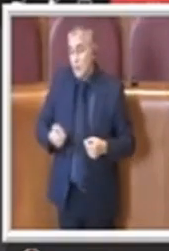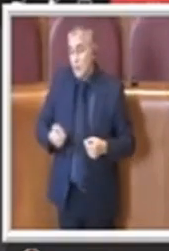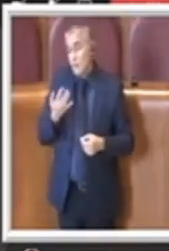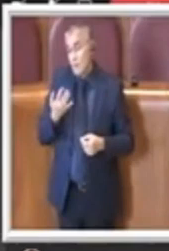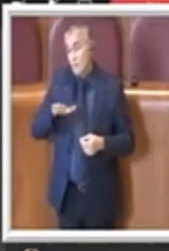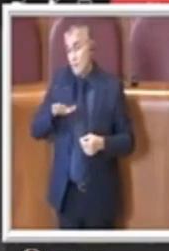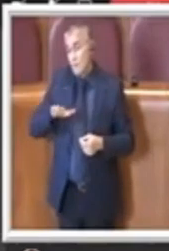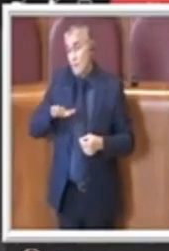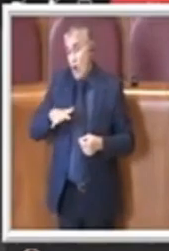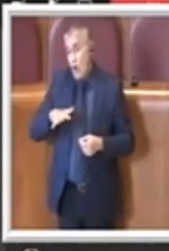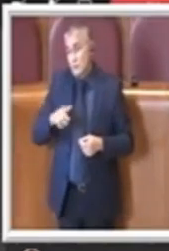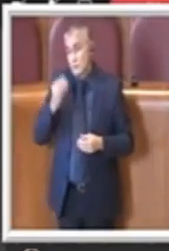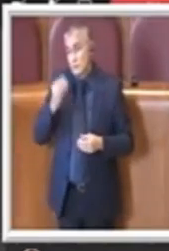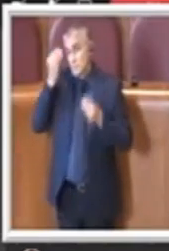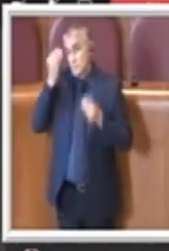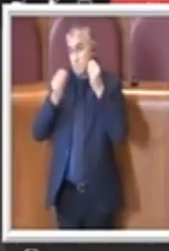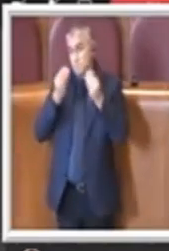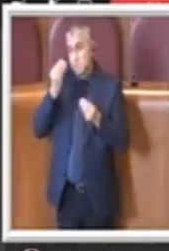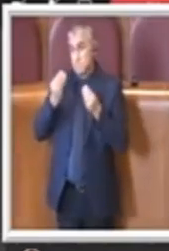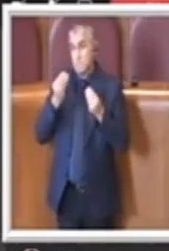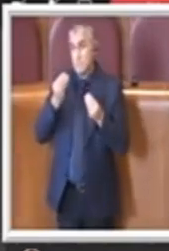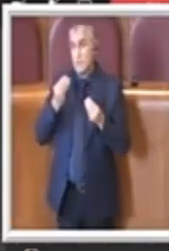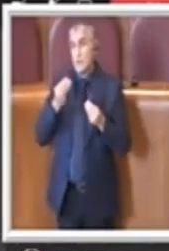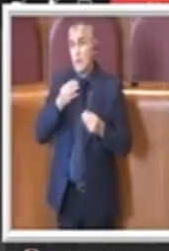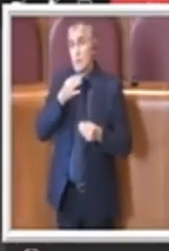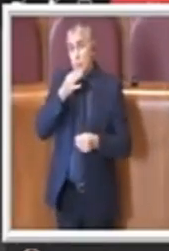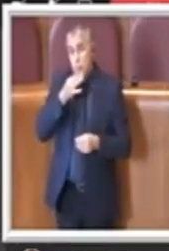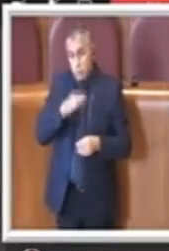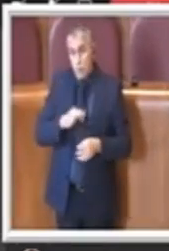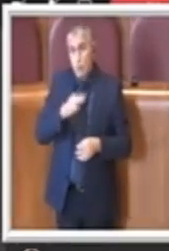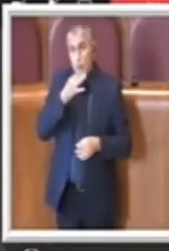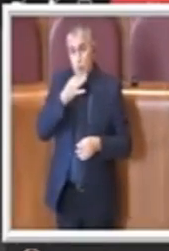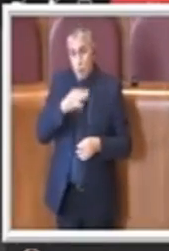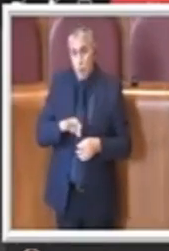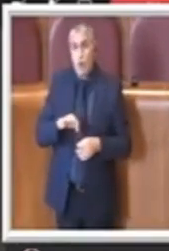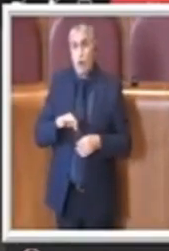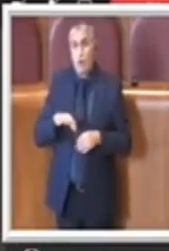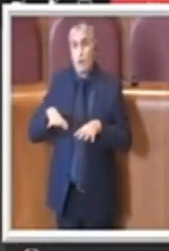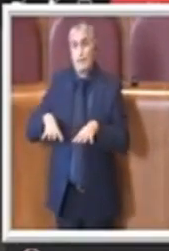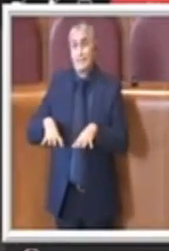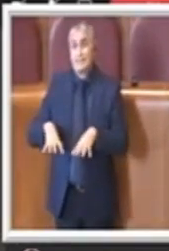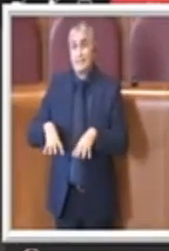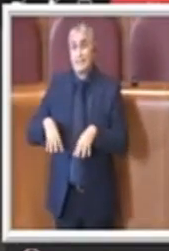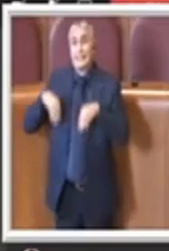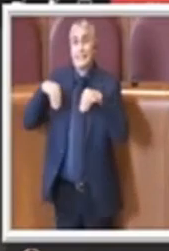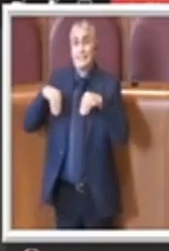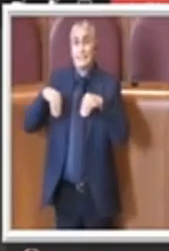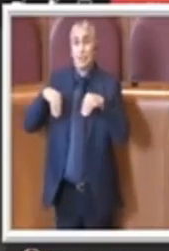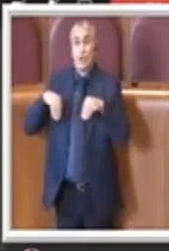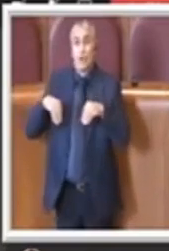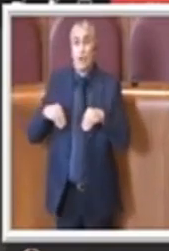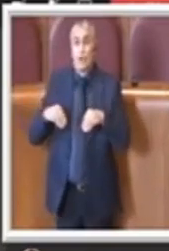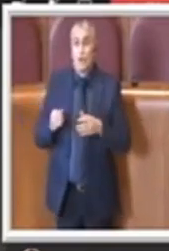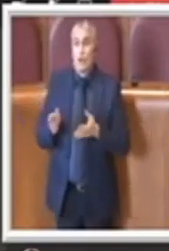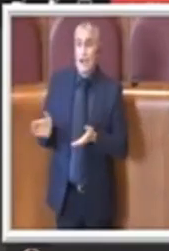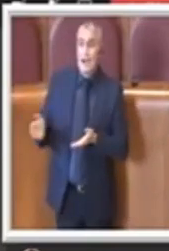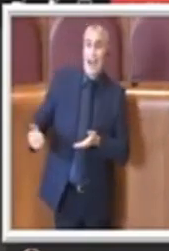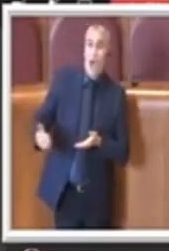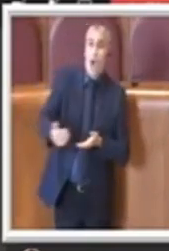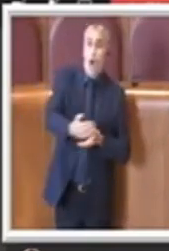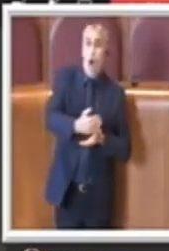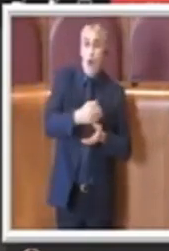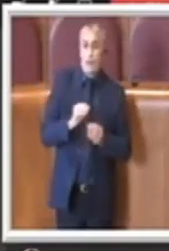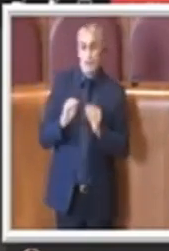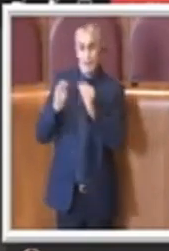si prevede che vedranno dell'inizio della raccolta dei rifiuti in questi impianti